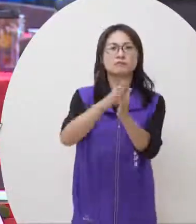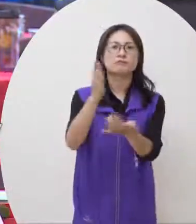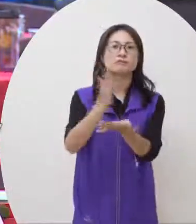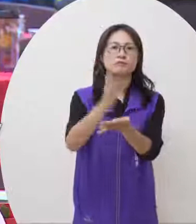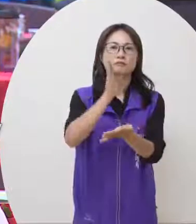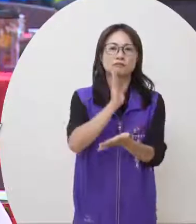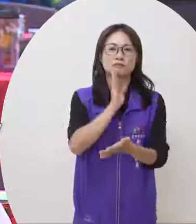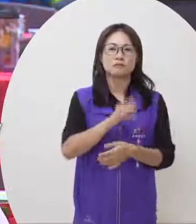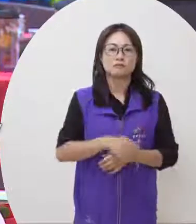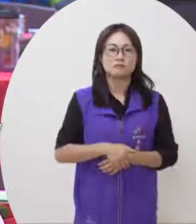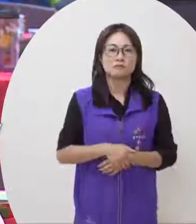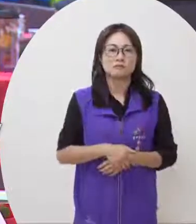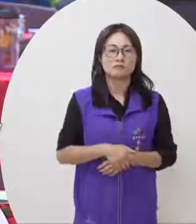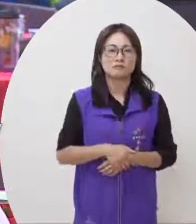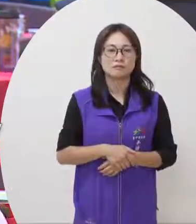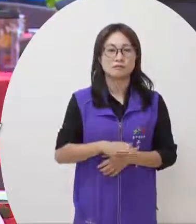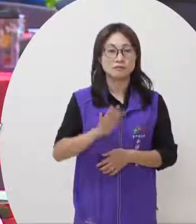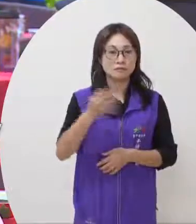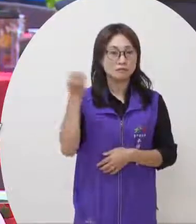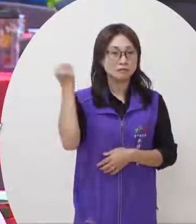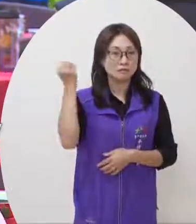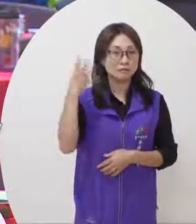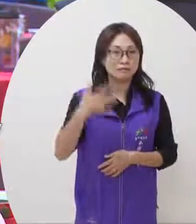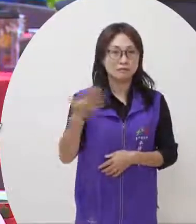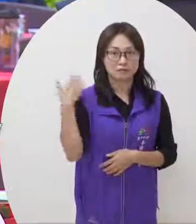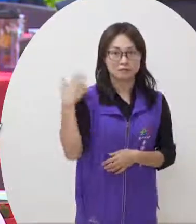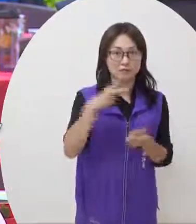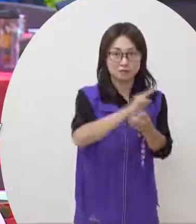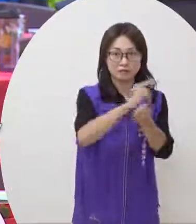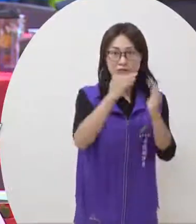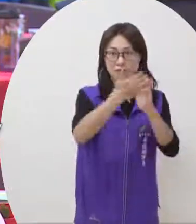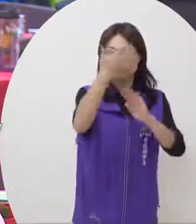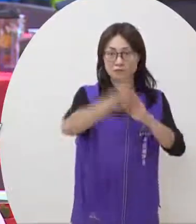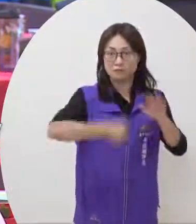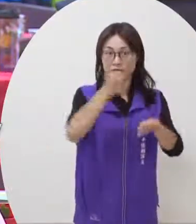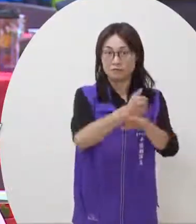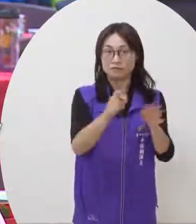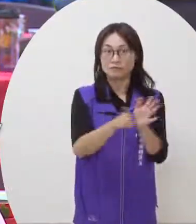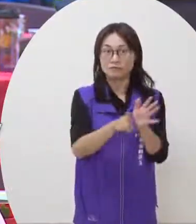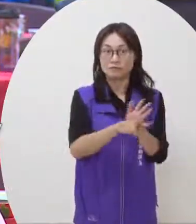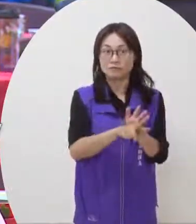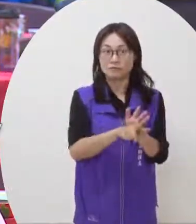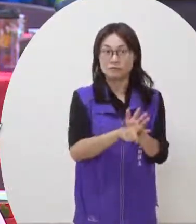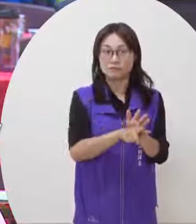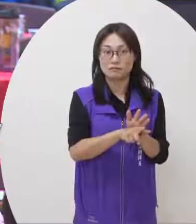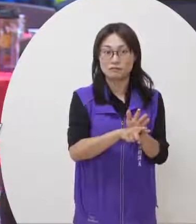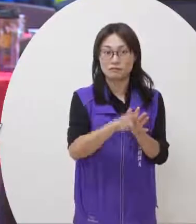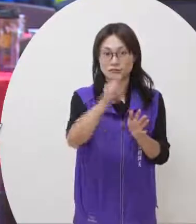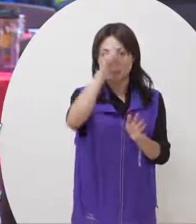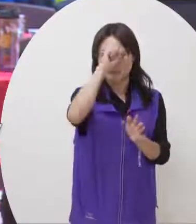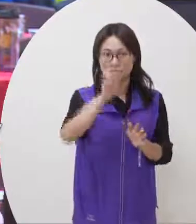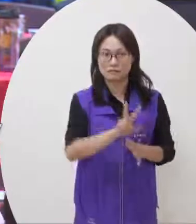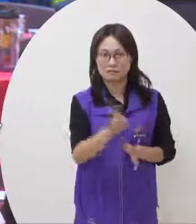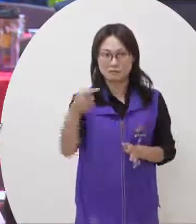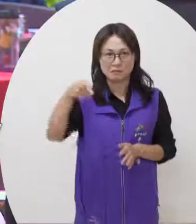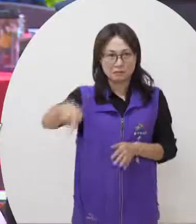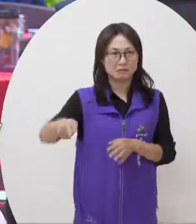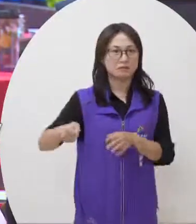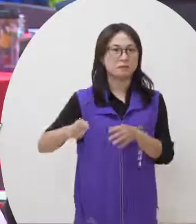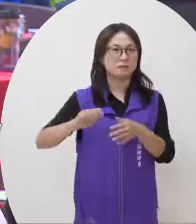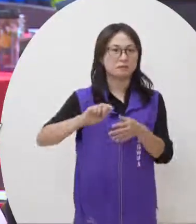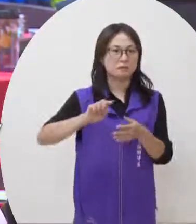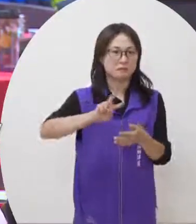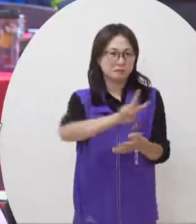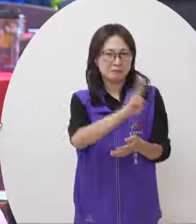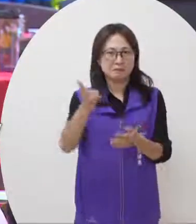伊听讲是林家良市长的时阵要甲规划做公园，我请教公